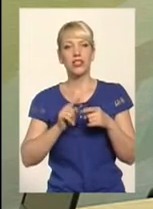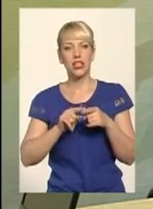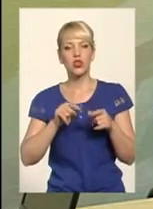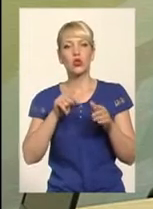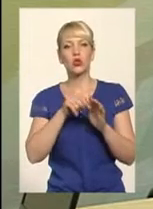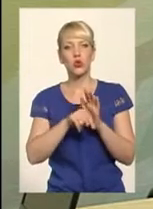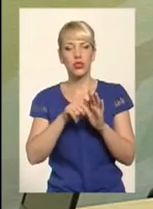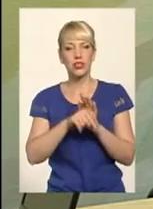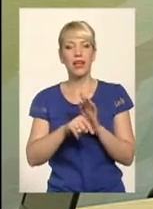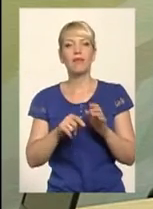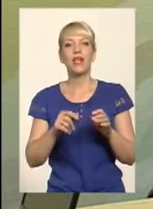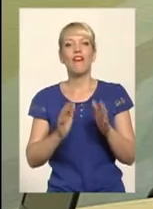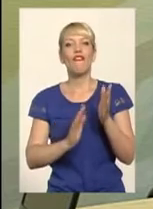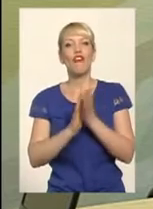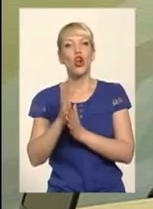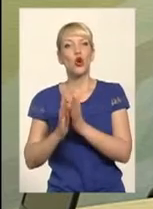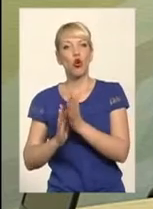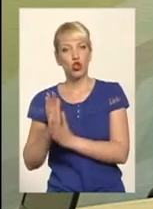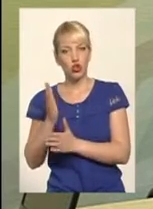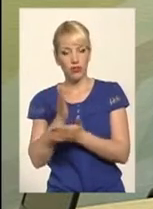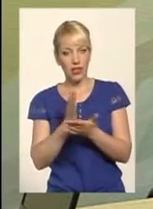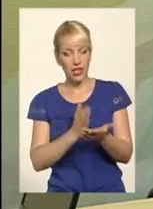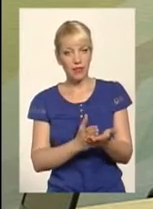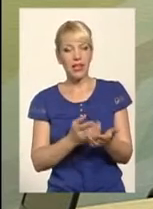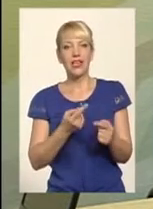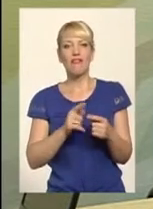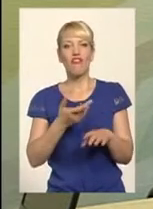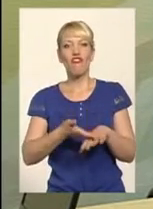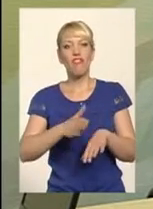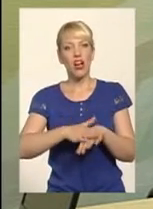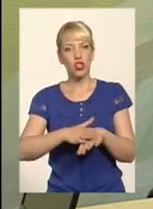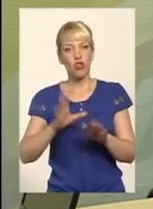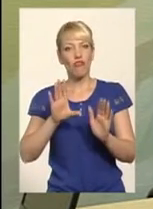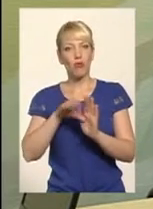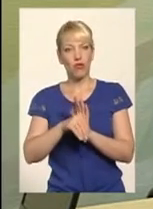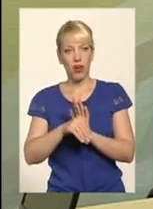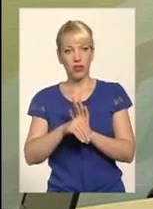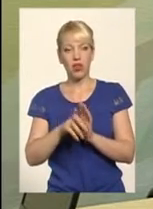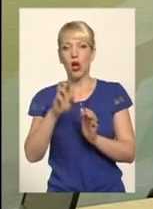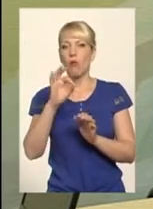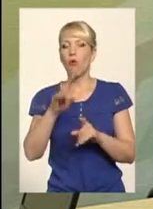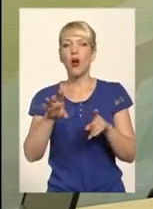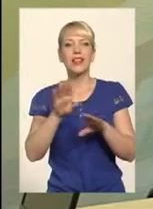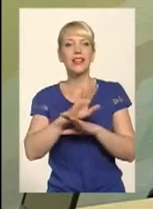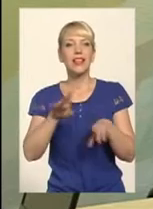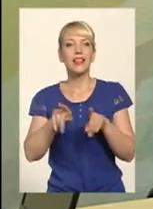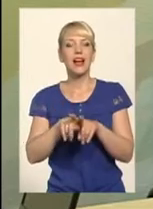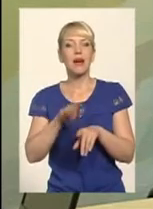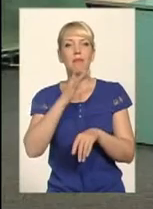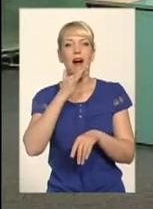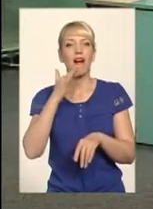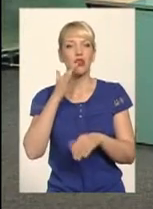тобто вирощування, тут дещо важче її впровадити, тому що не так багато є світових аналогів стандартизації, скажімо,